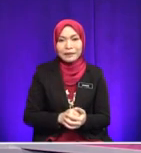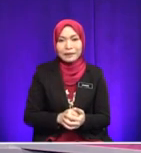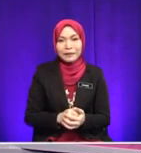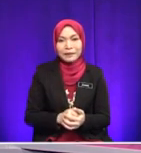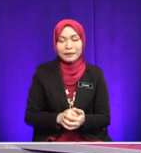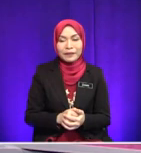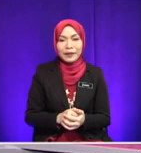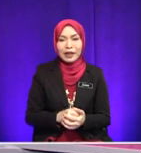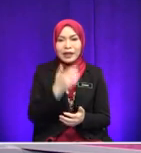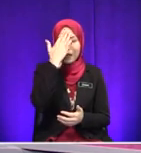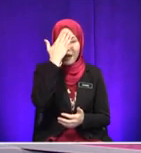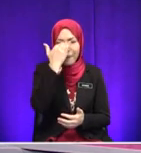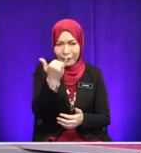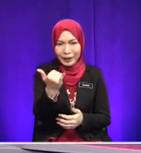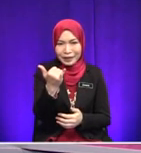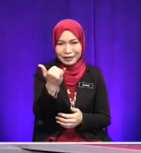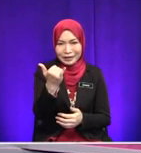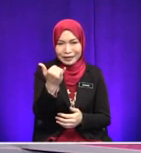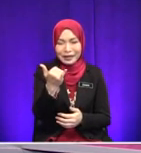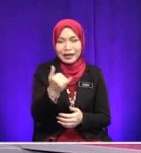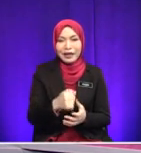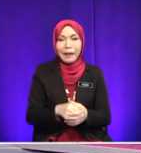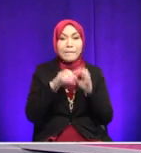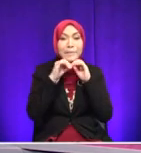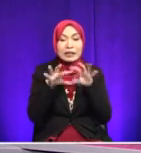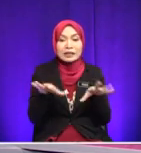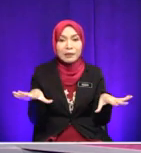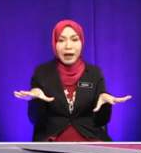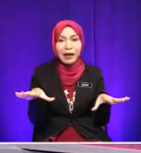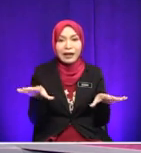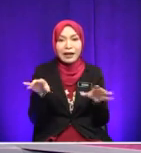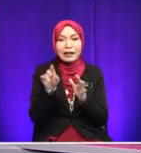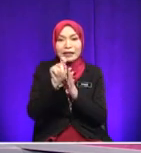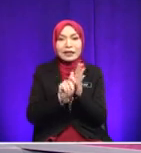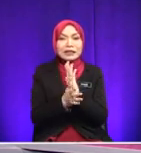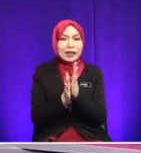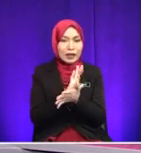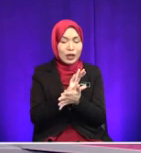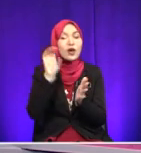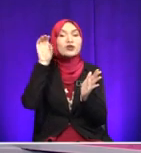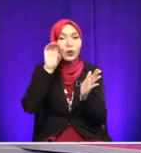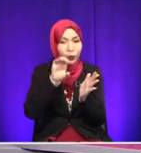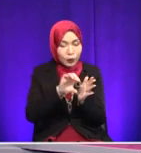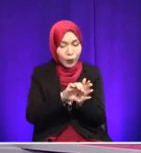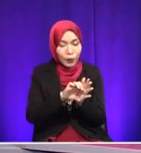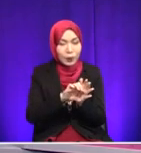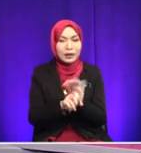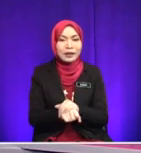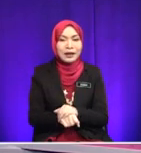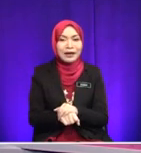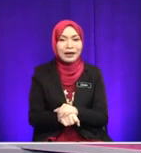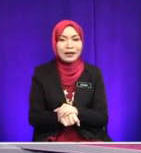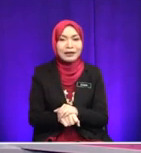nak tahulah apakah punca-punca pencemaran, cara-cara mengatasi pencemaran. Jadi di situ boleh layari